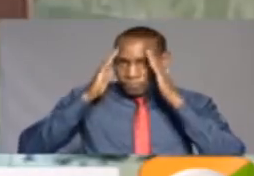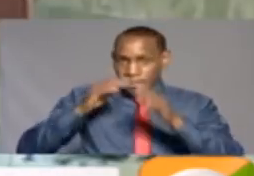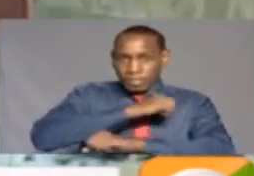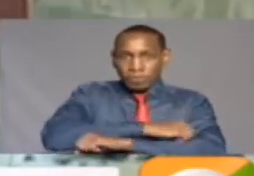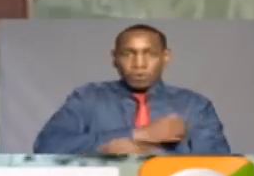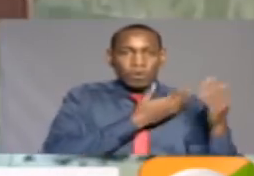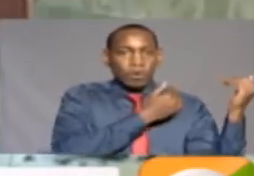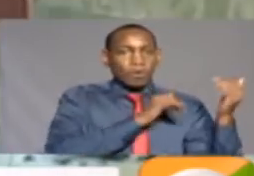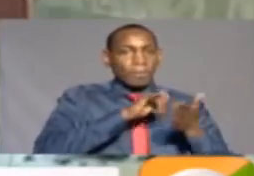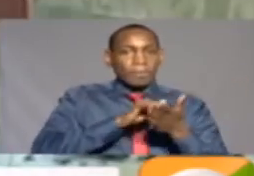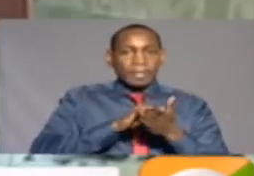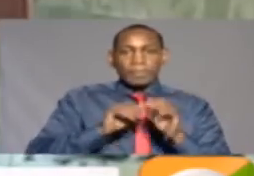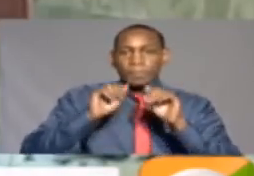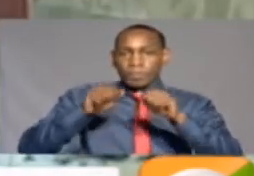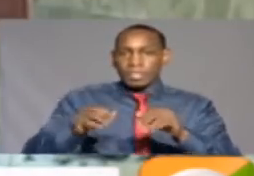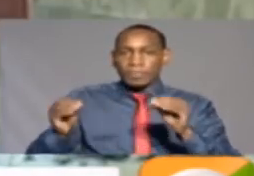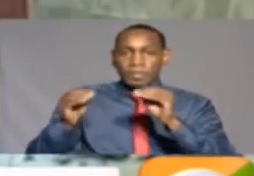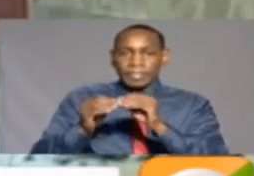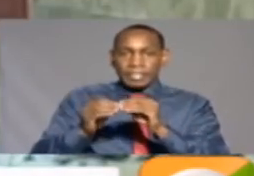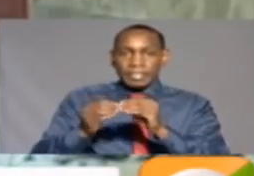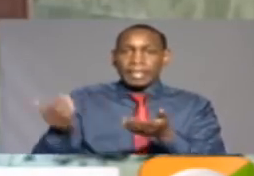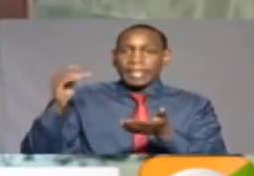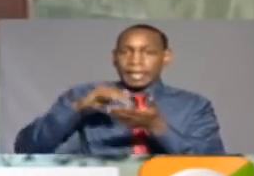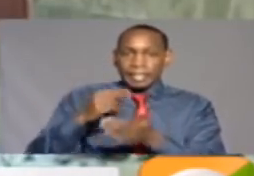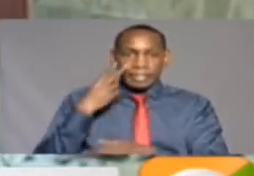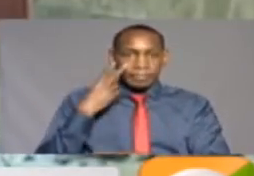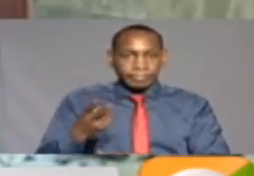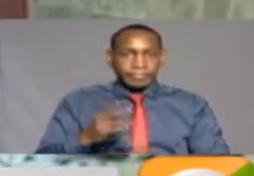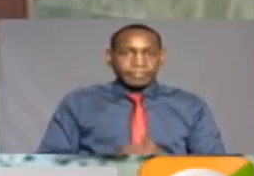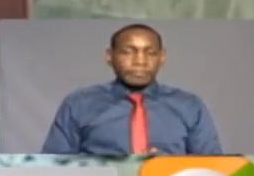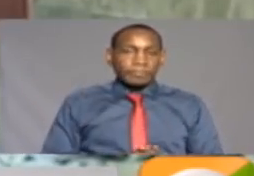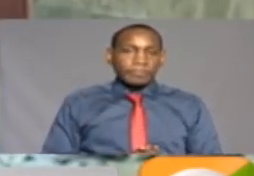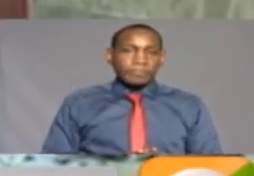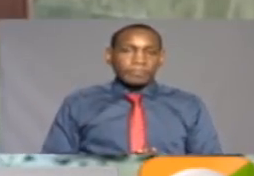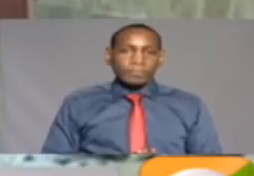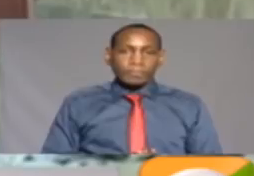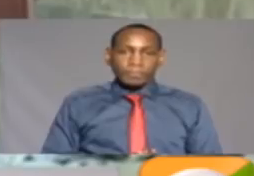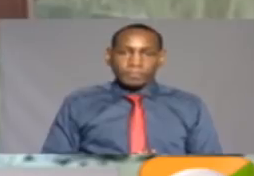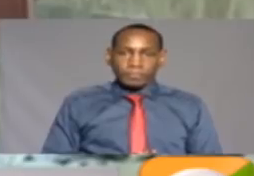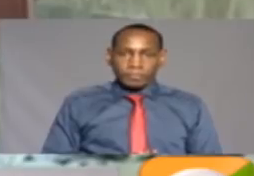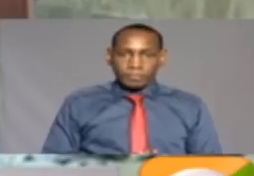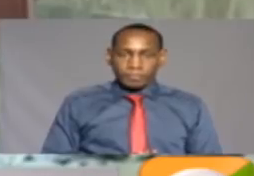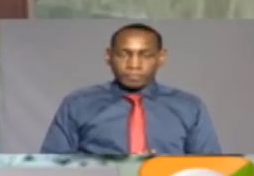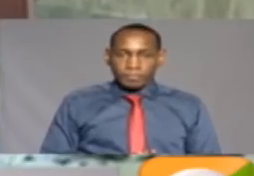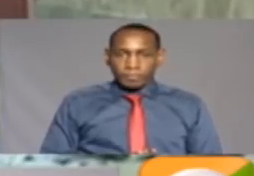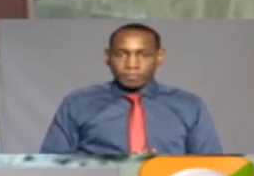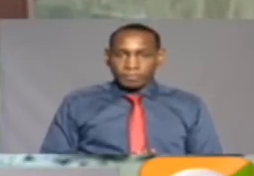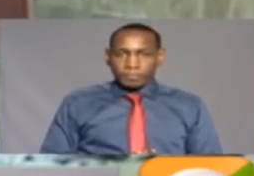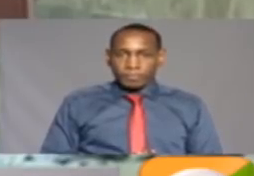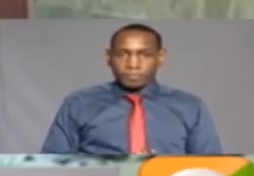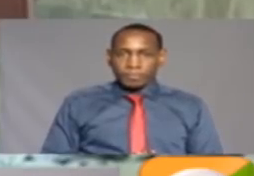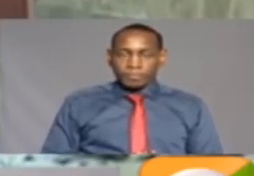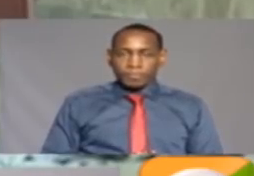yao yakiwa kumtia tena machoni. Francis Mtalaki, Runinga Citizen, Mombasa.